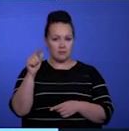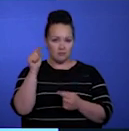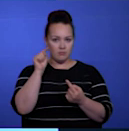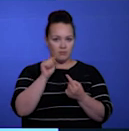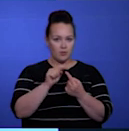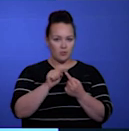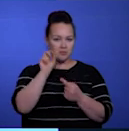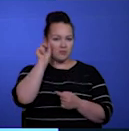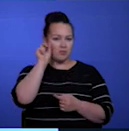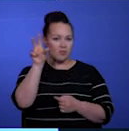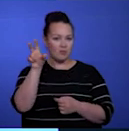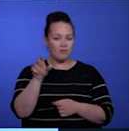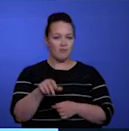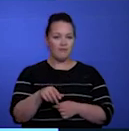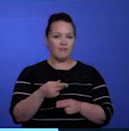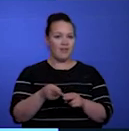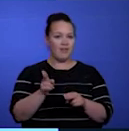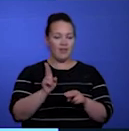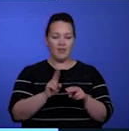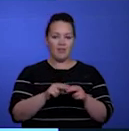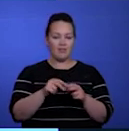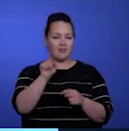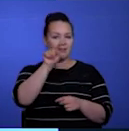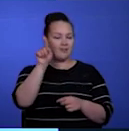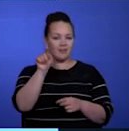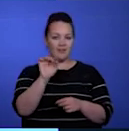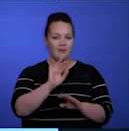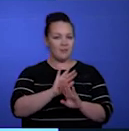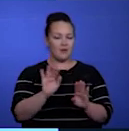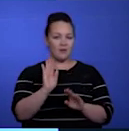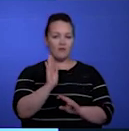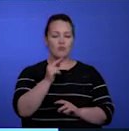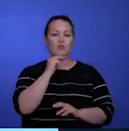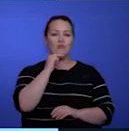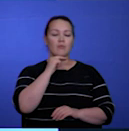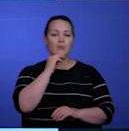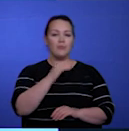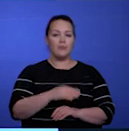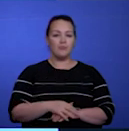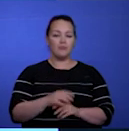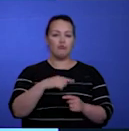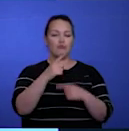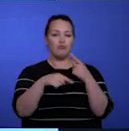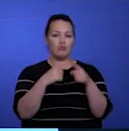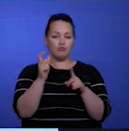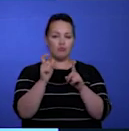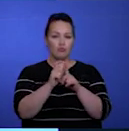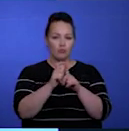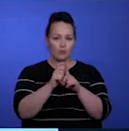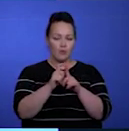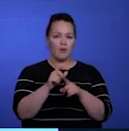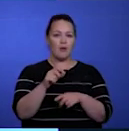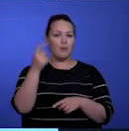потому что это не приставка будьте пожалуйста внимательны следующее слово при